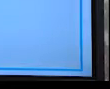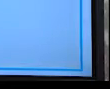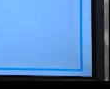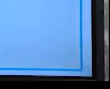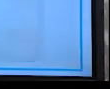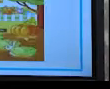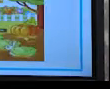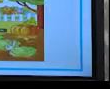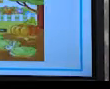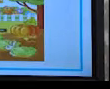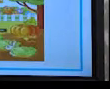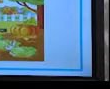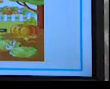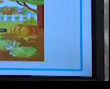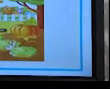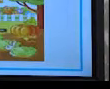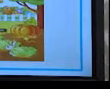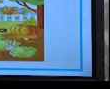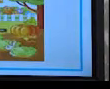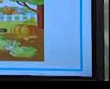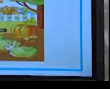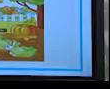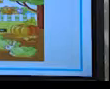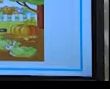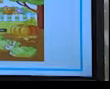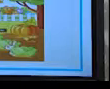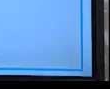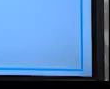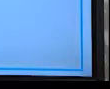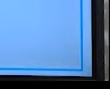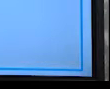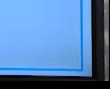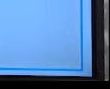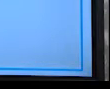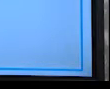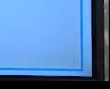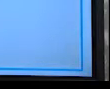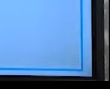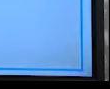Geschichten erzählen. Im Garten arbeiten.